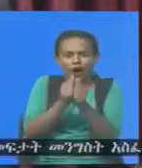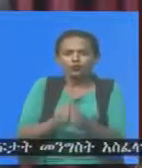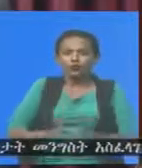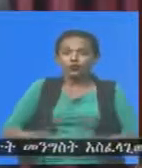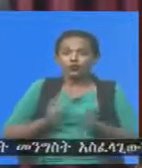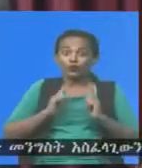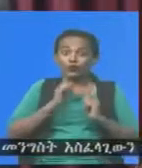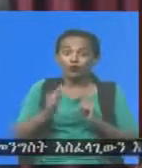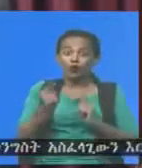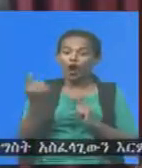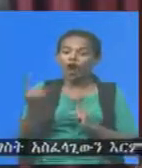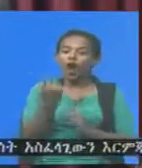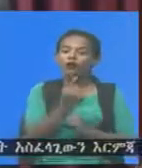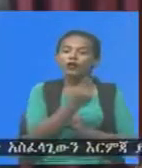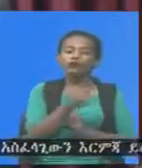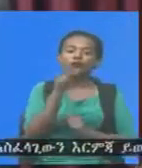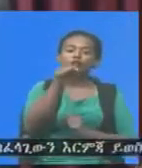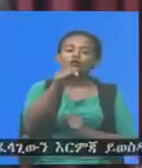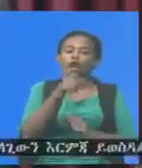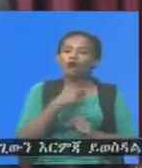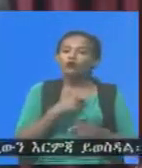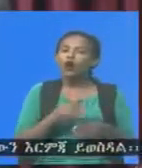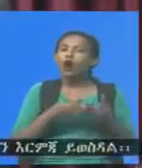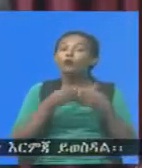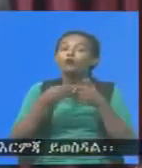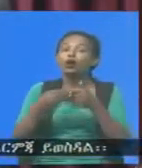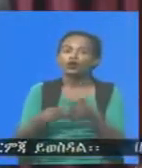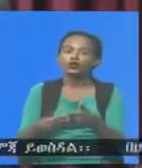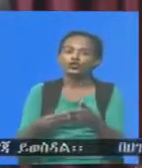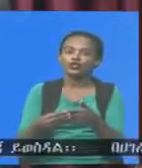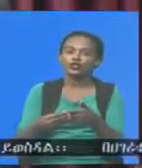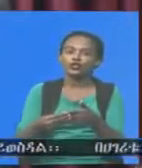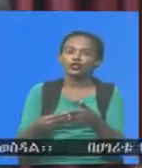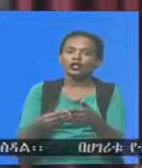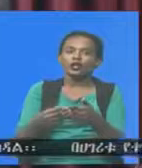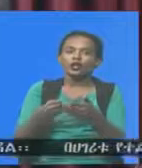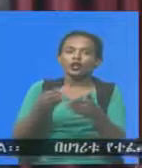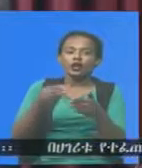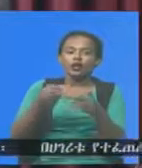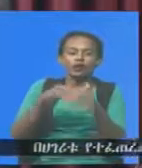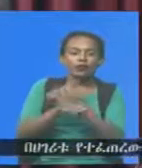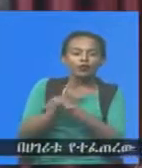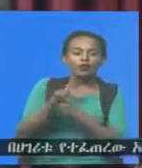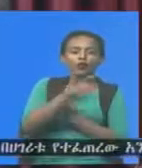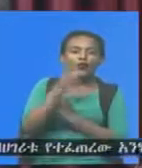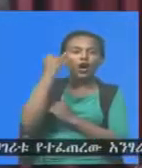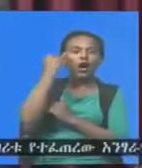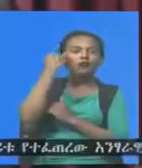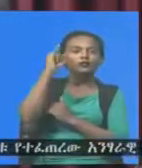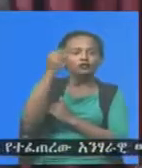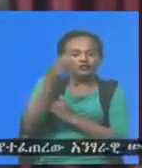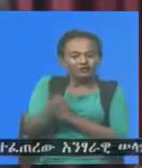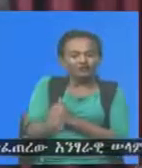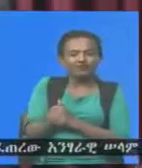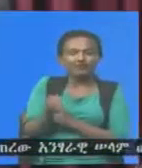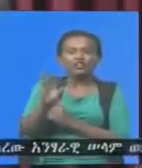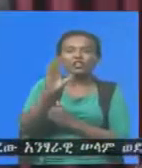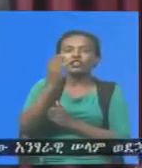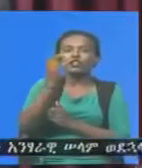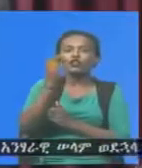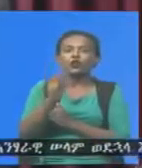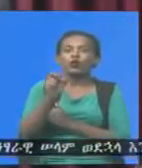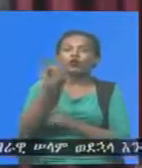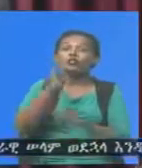አንዳንዶች ዘያሉ አመራሮች ኢምፖርት የሆነ ሐሳብ ገስቶ የጌዲዮ ህዝብ